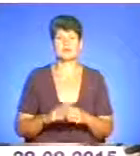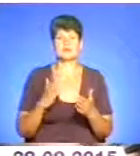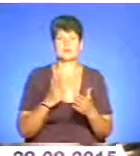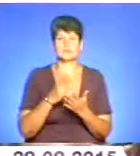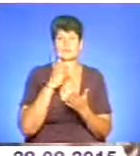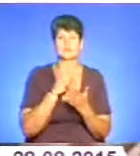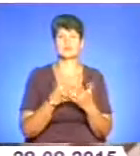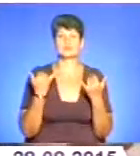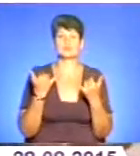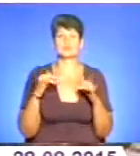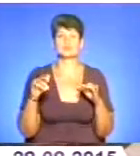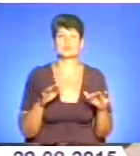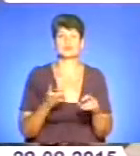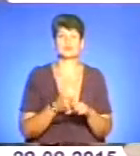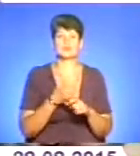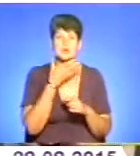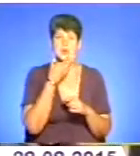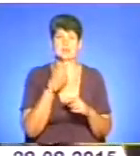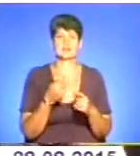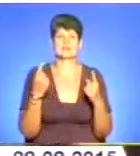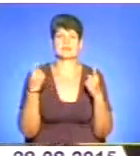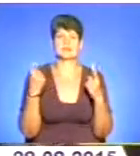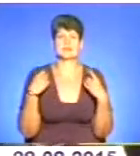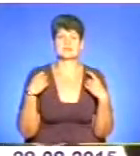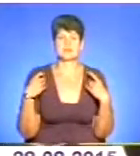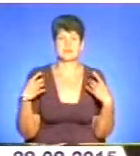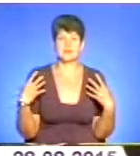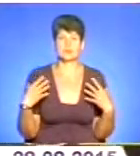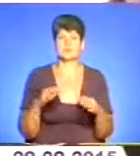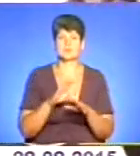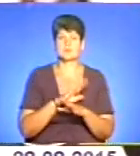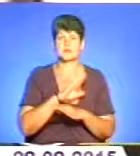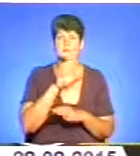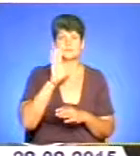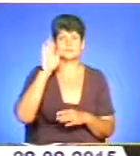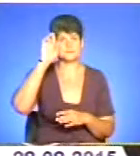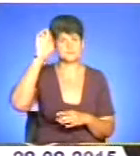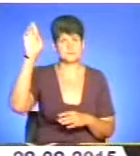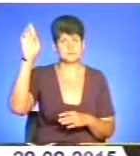сьогоднішня подія, та як таке дуже гарне, велике богородичне свято, Успення Пресвятої Богородиці.